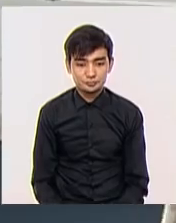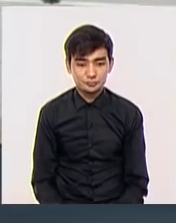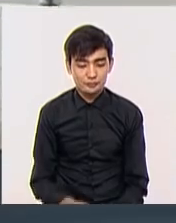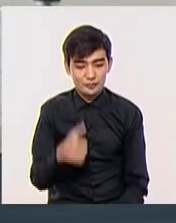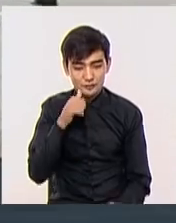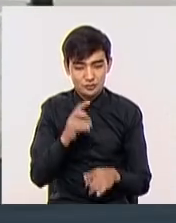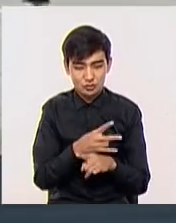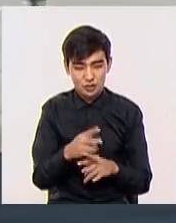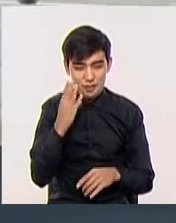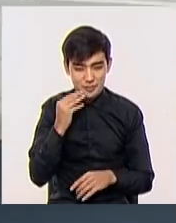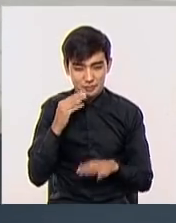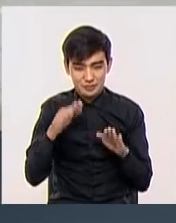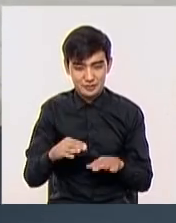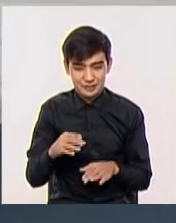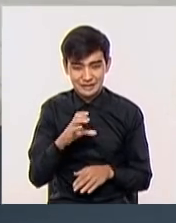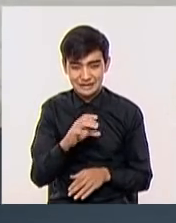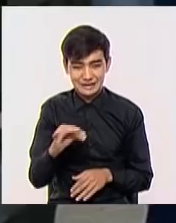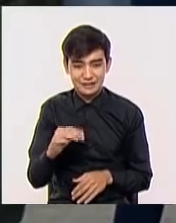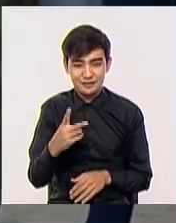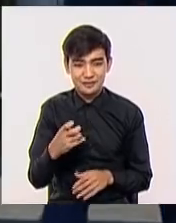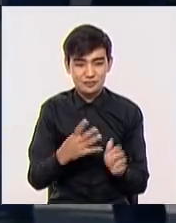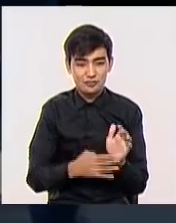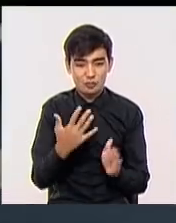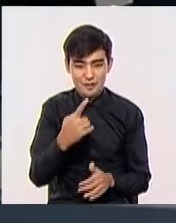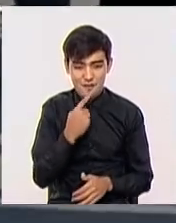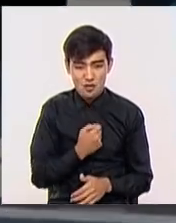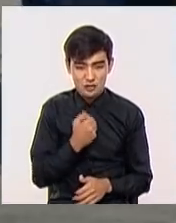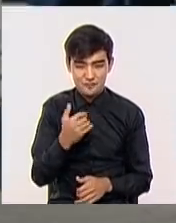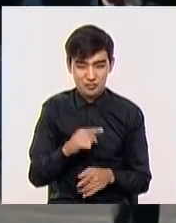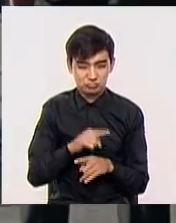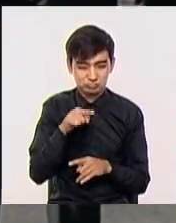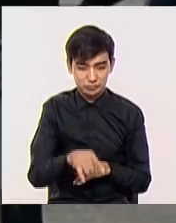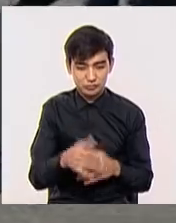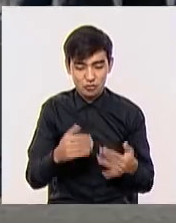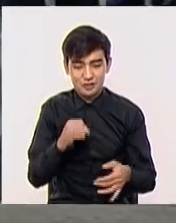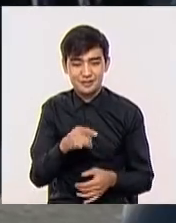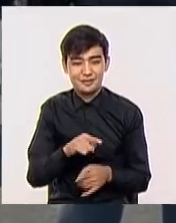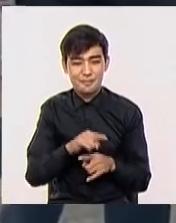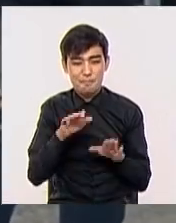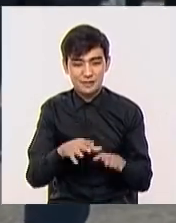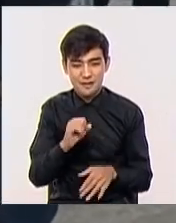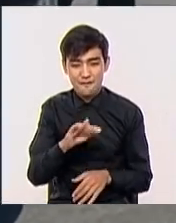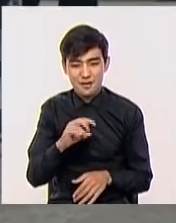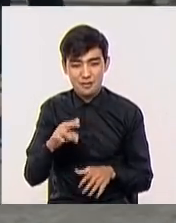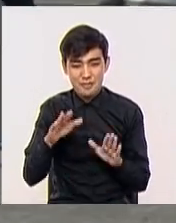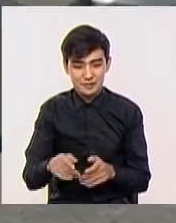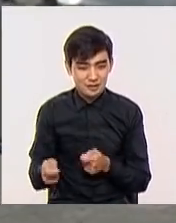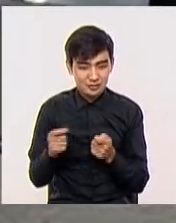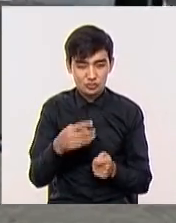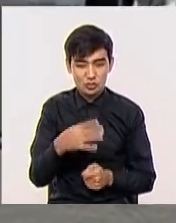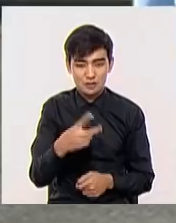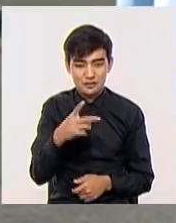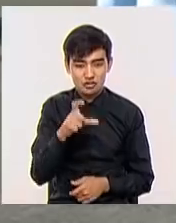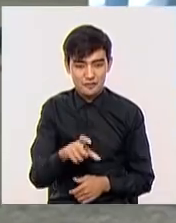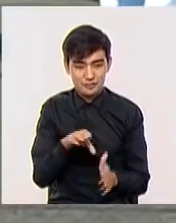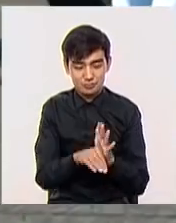Кеше кешкісін Алматыға C-295 әскери көлік ұшағы келіп қонды. Ол ұшақта Ауғанстаннан эвакуацияланған 42 жолаушы